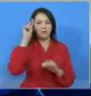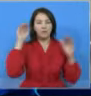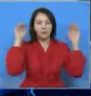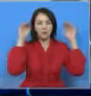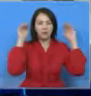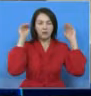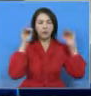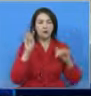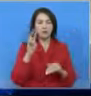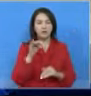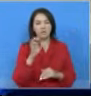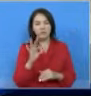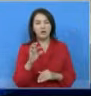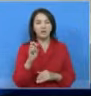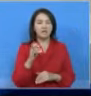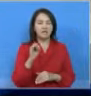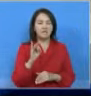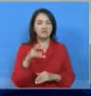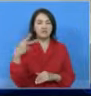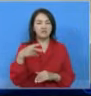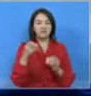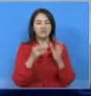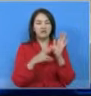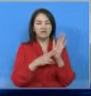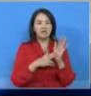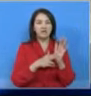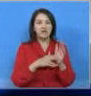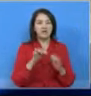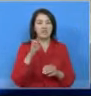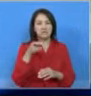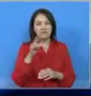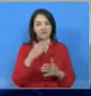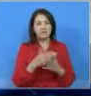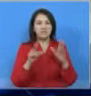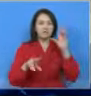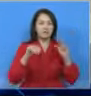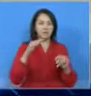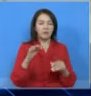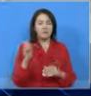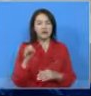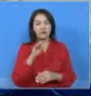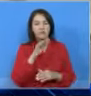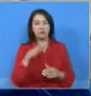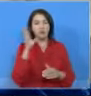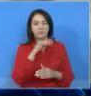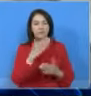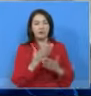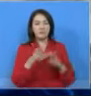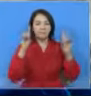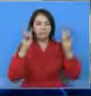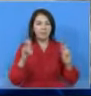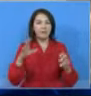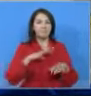центры, такие как ТОО «Легенда 2018», «Азая», «Надежда», ТОО «Мастер», «Успех». Они